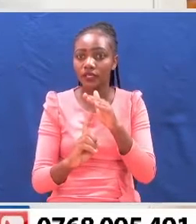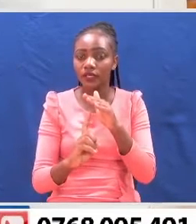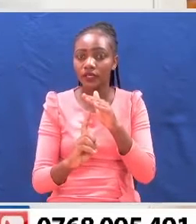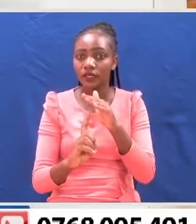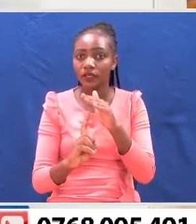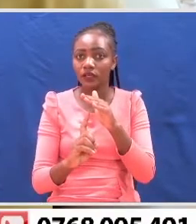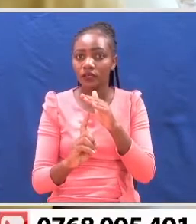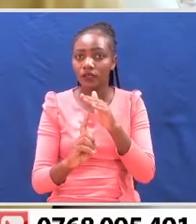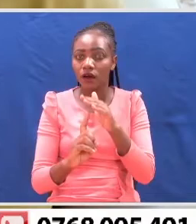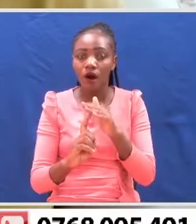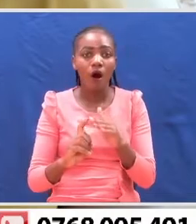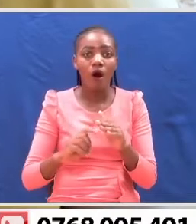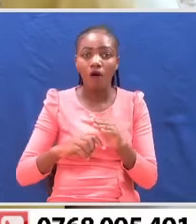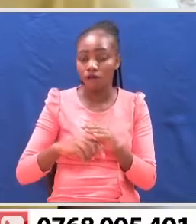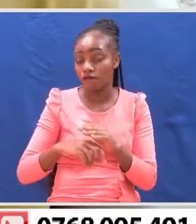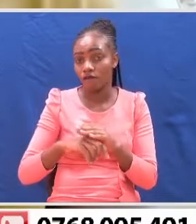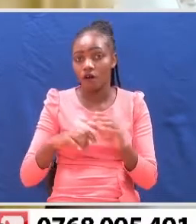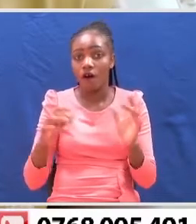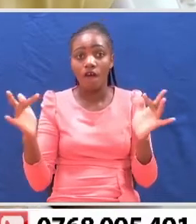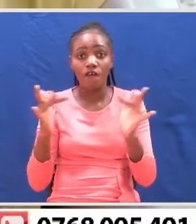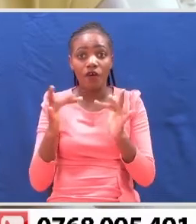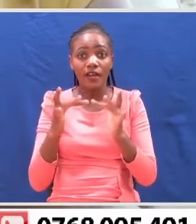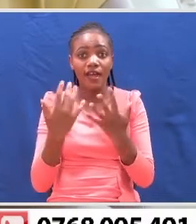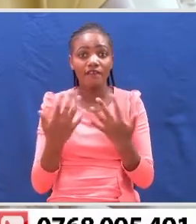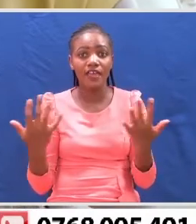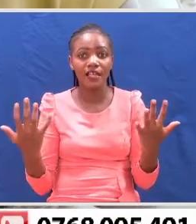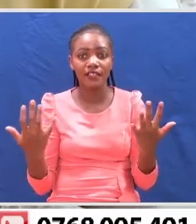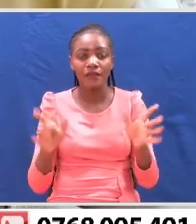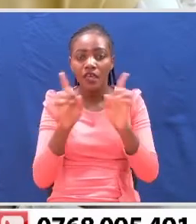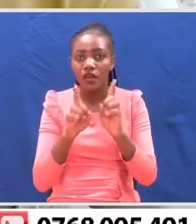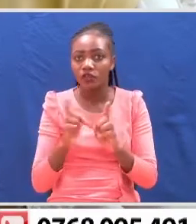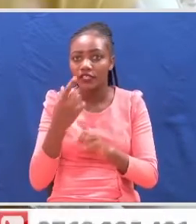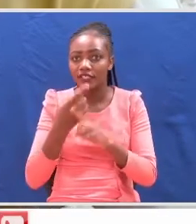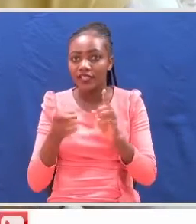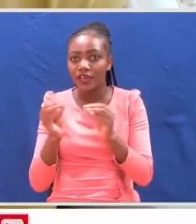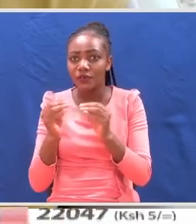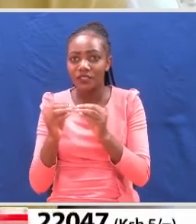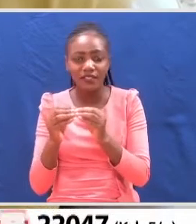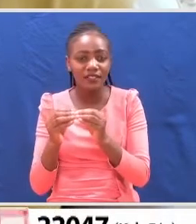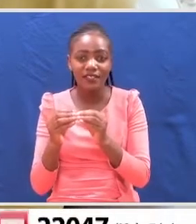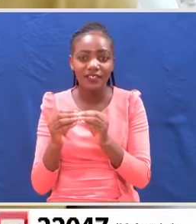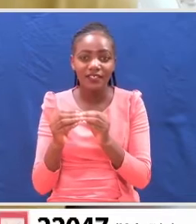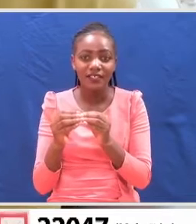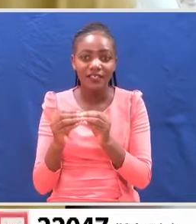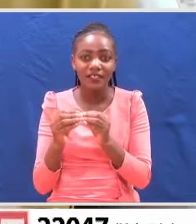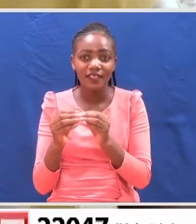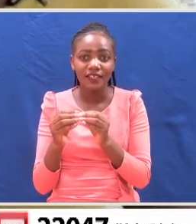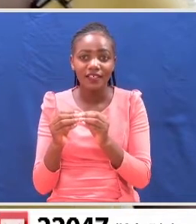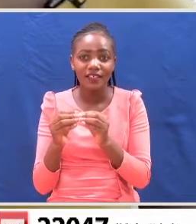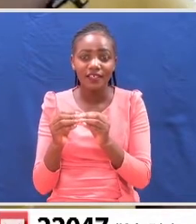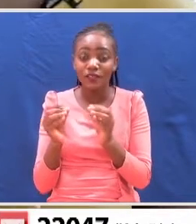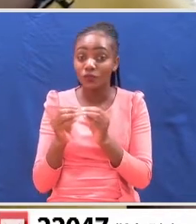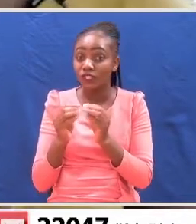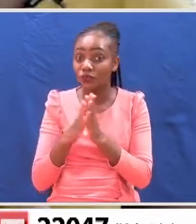ya masuala ya nje, yani foreign affairs. Mwaka huu mmepata kuonana kupitia hizi changamoto za COVID, mmekuwa